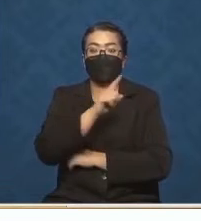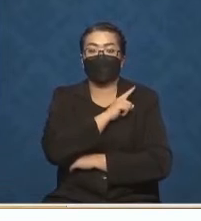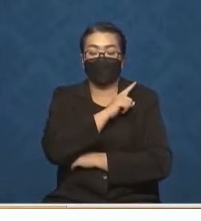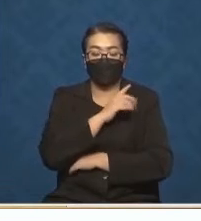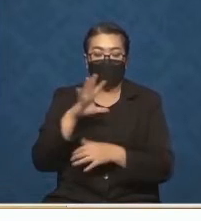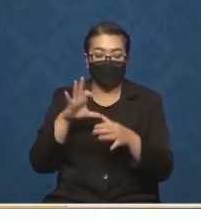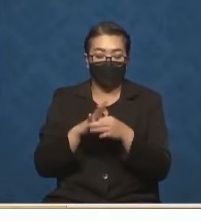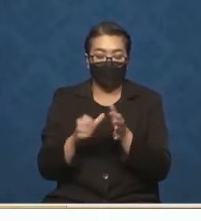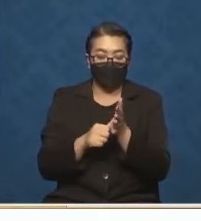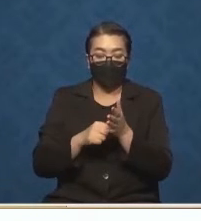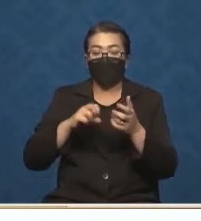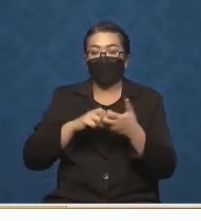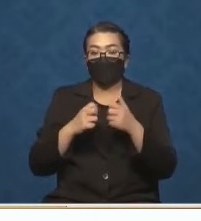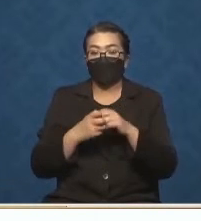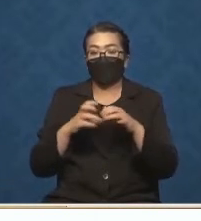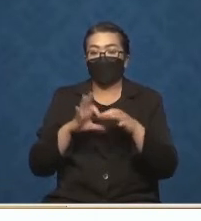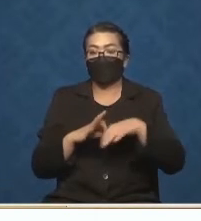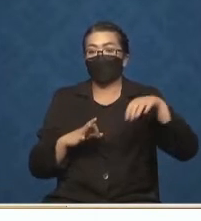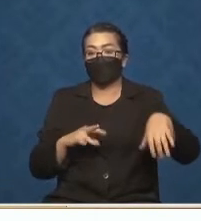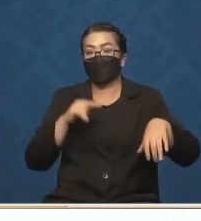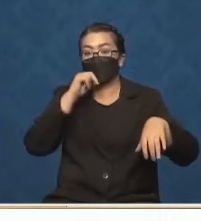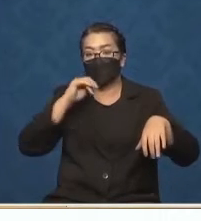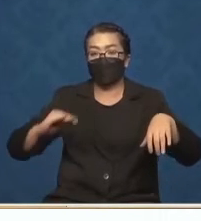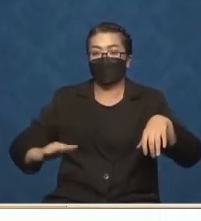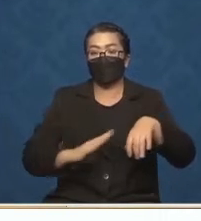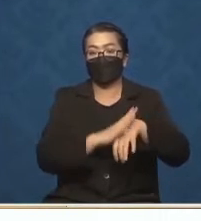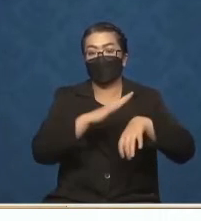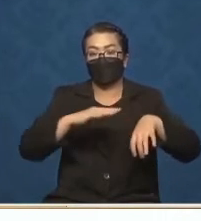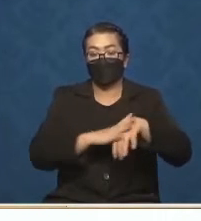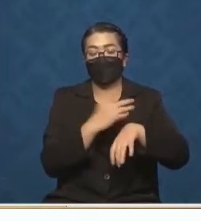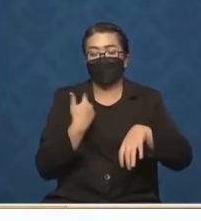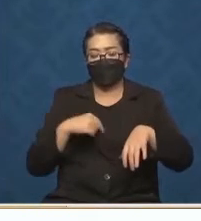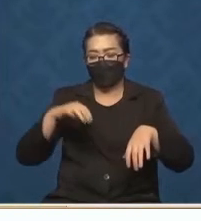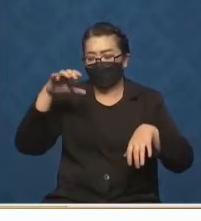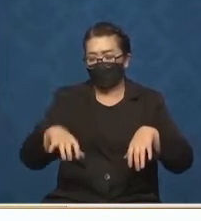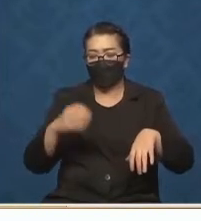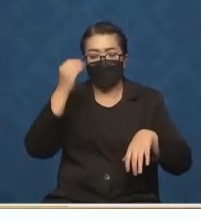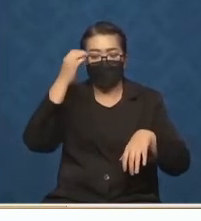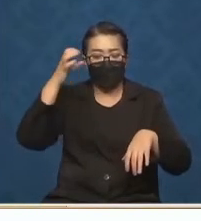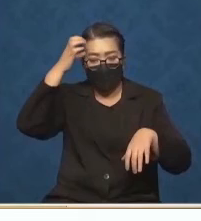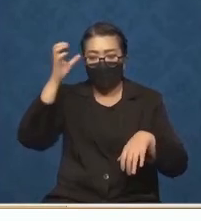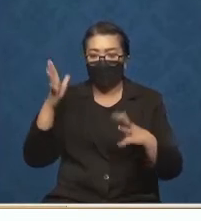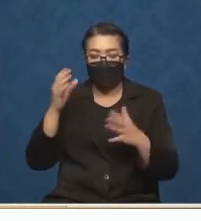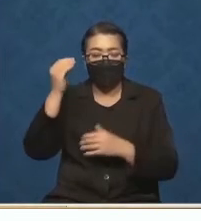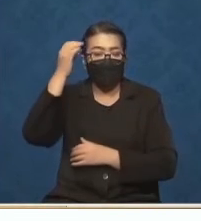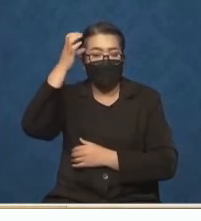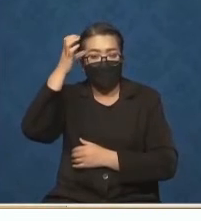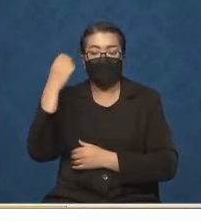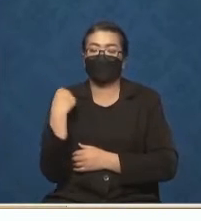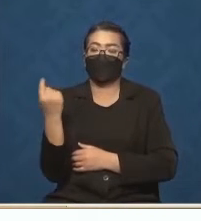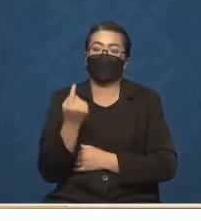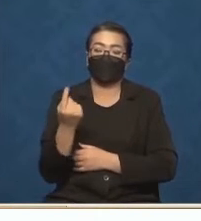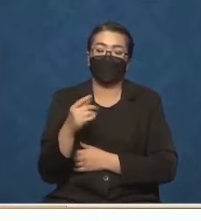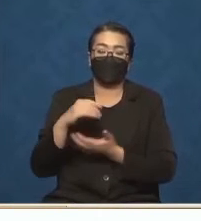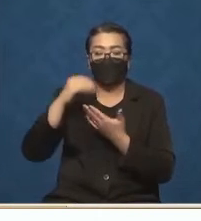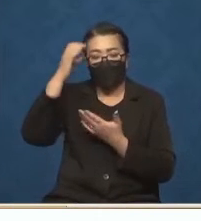เกิการแก้ปัหากัซอชัฟังแต่มบหนวยงานครับที่ไมมความรเรองสมุตศาทรเลยมีคามรู้เพีงเรื่องของก